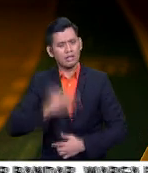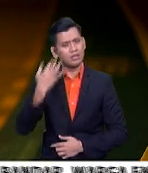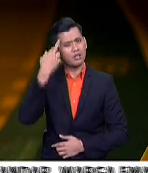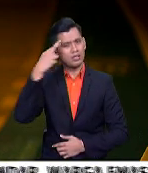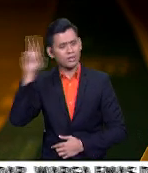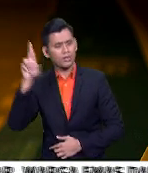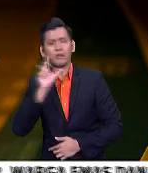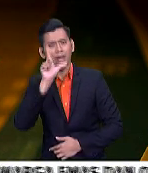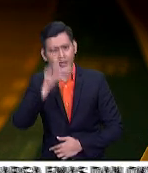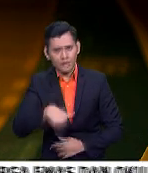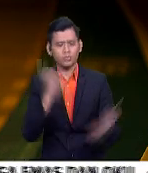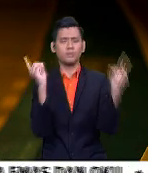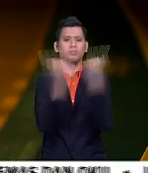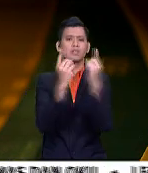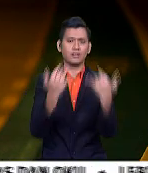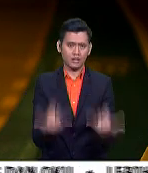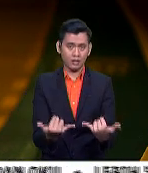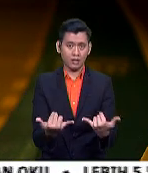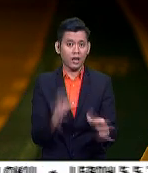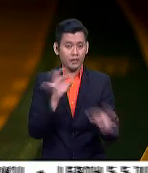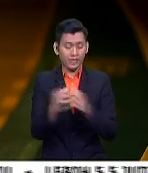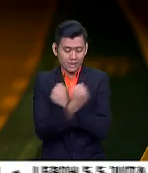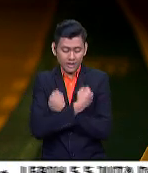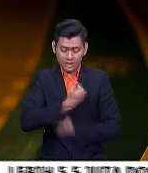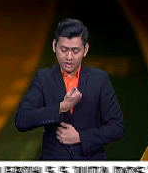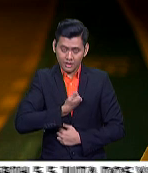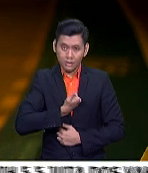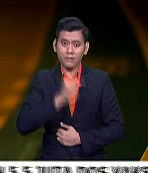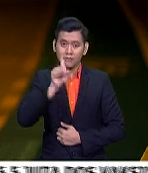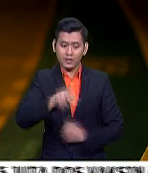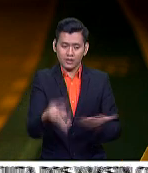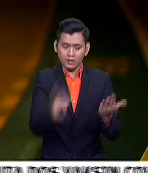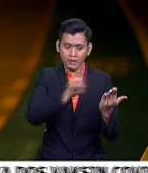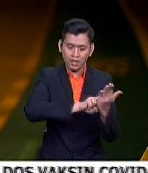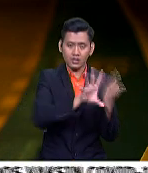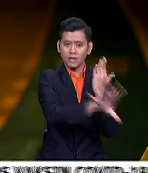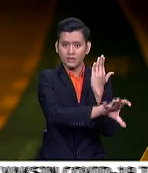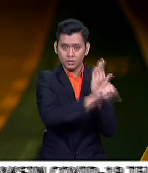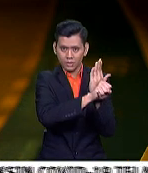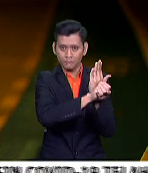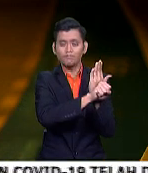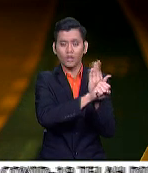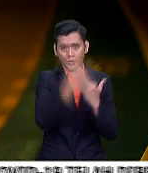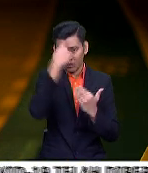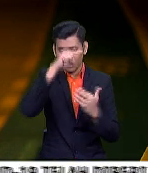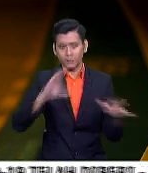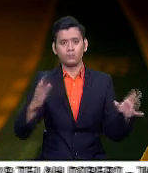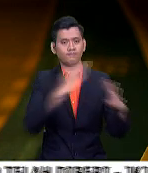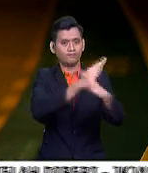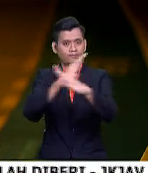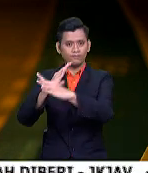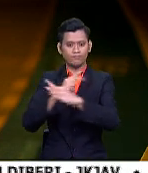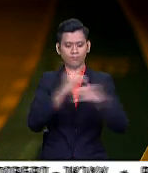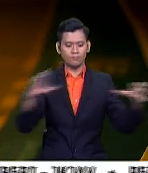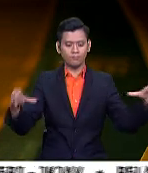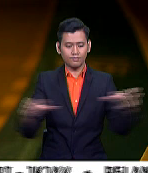Jika kita ada sifat kasih sayang, daftarlah vaksinasi untuk membantu pembentukan imuniti kelompok dalam negara. Beringat sebelum kena.